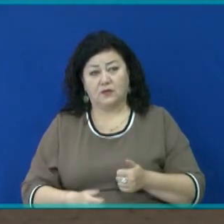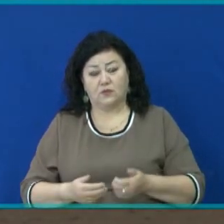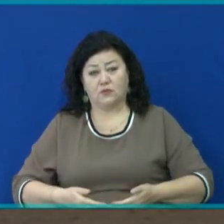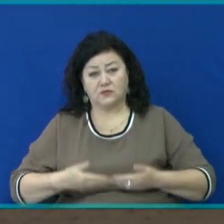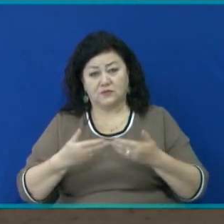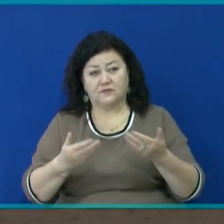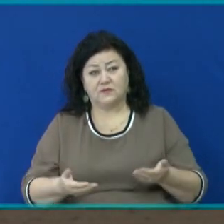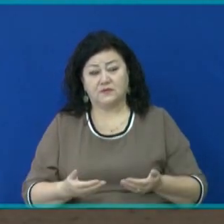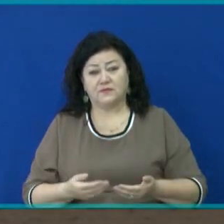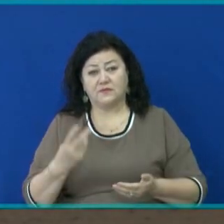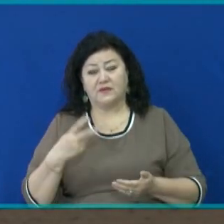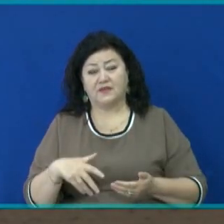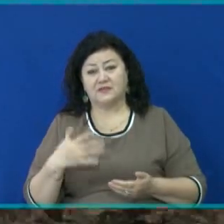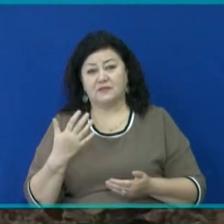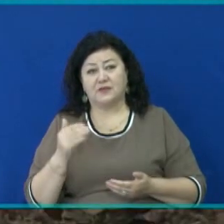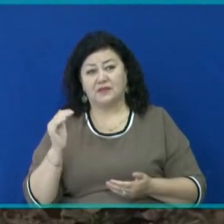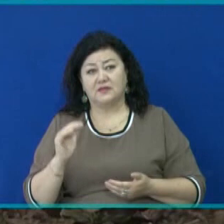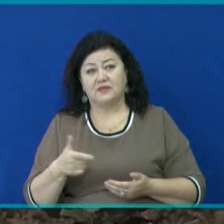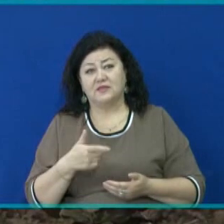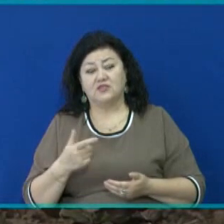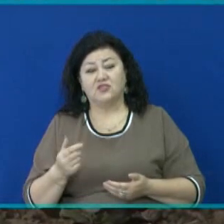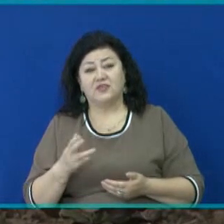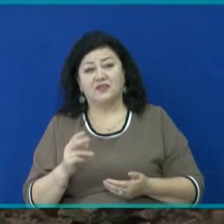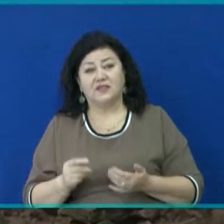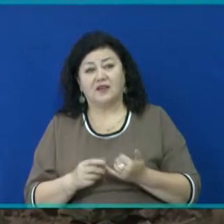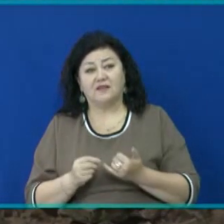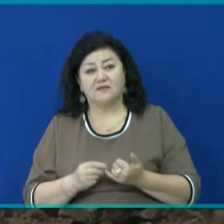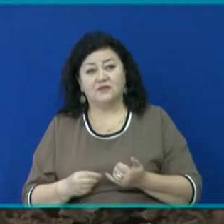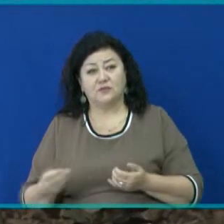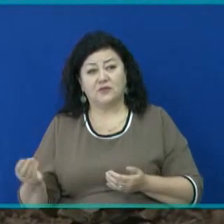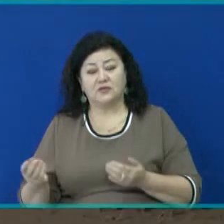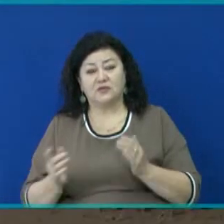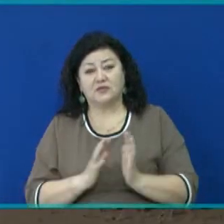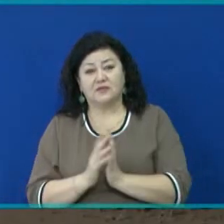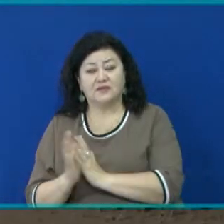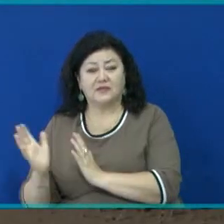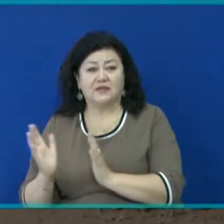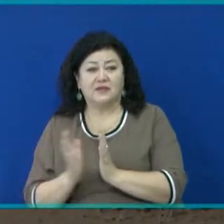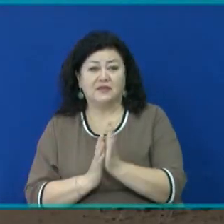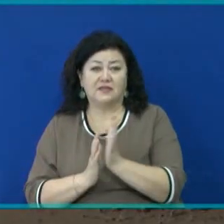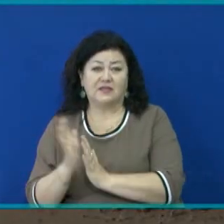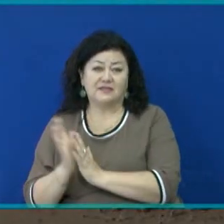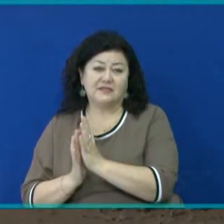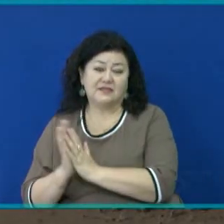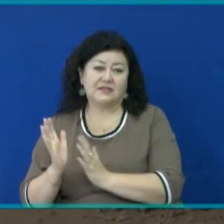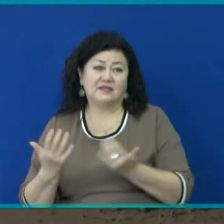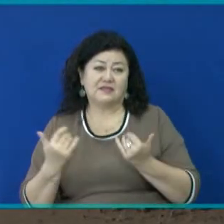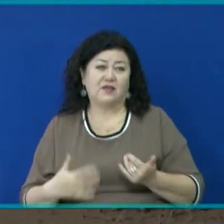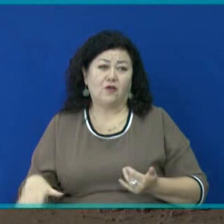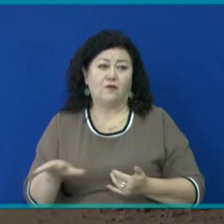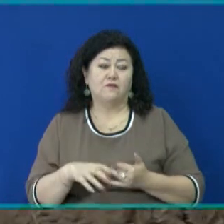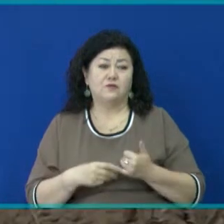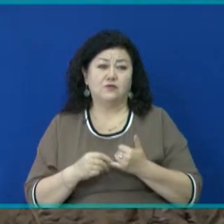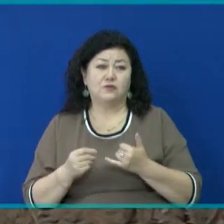Жалпы Көкпектіде 25 мың гектардан астам шабындық жер бар. Аудан әкімі биыл шөп жақсы шығады деп болжам жасап отыр. Өйткені қыс бойы жиналған